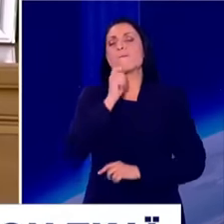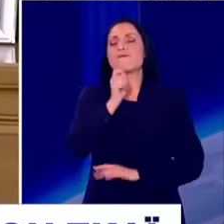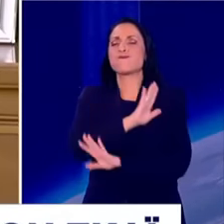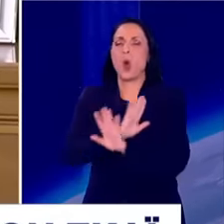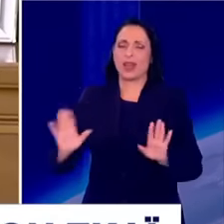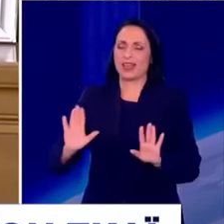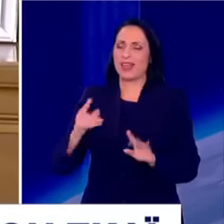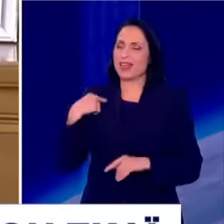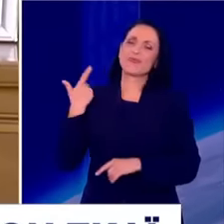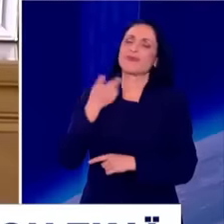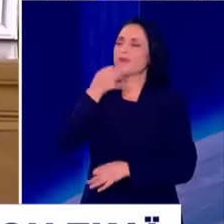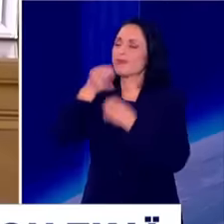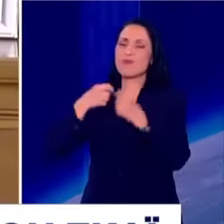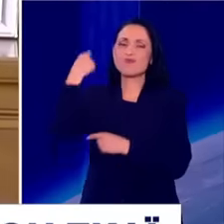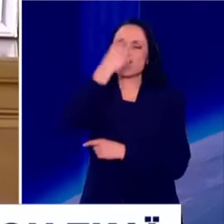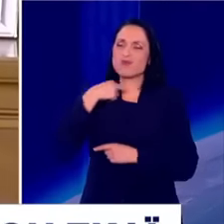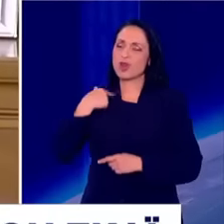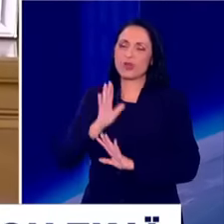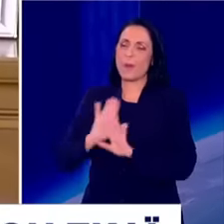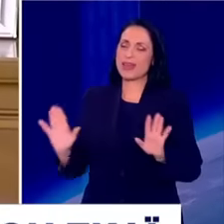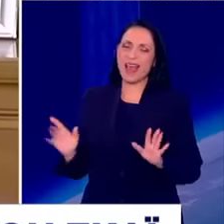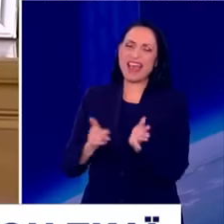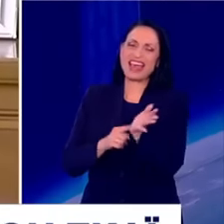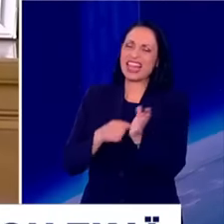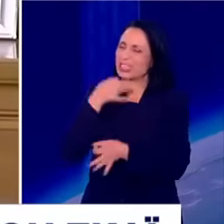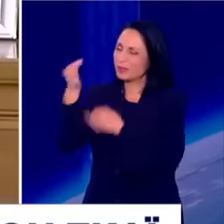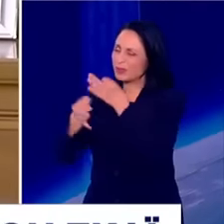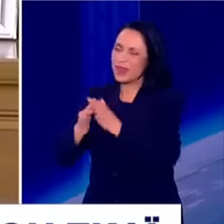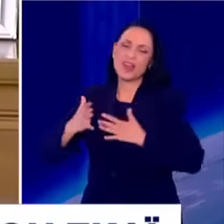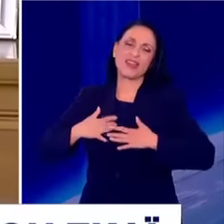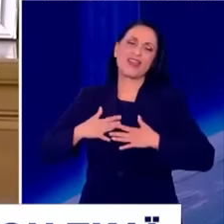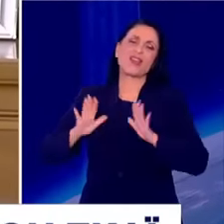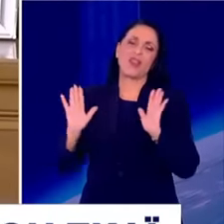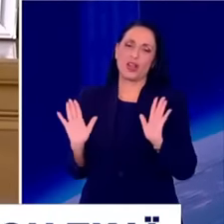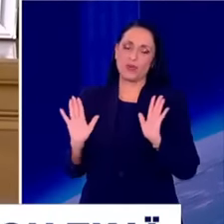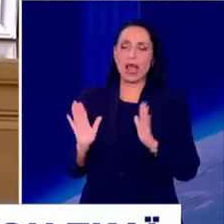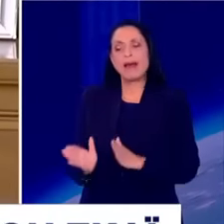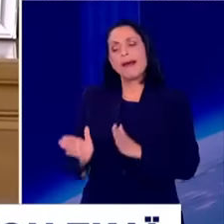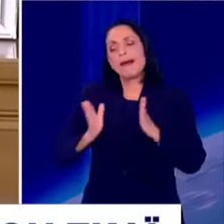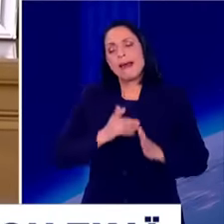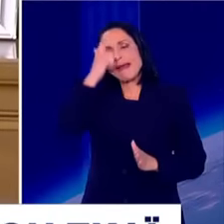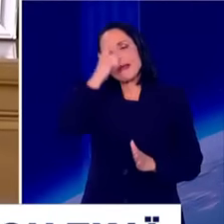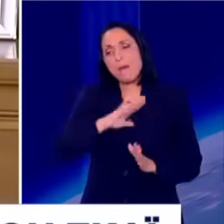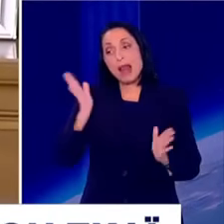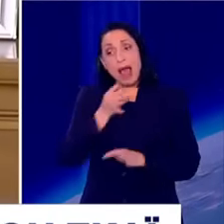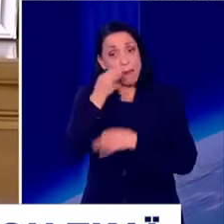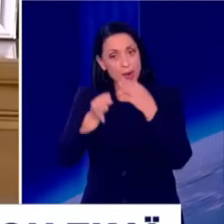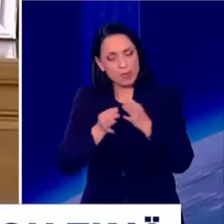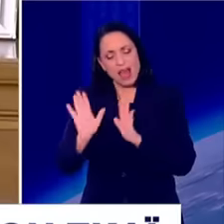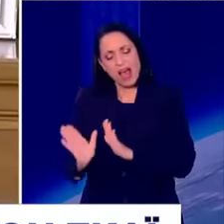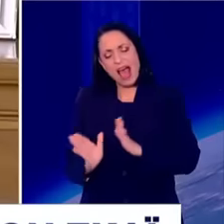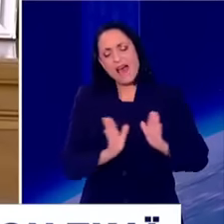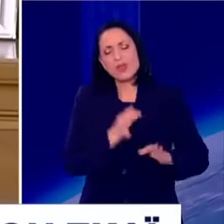προσωπικοί χαρακτηρισμοί και αυτό εκλάβεται το και ως ένα στοιχείο αυτοκριτικής. Άμα δείτε τι έχει υποθεί από την άλλη πλευρά για μένα, ας το